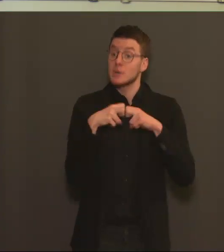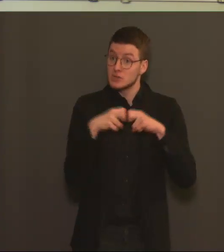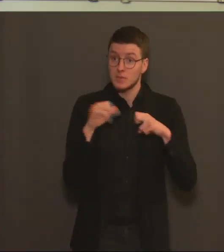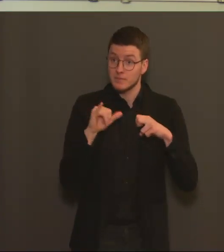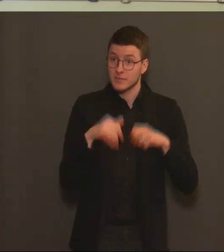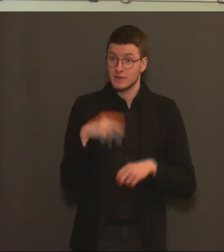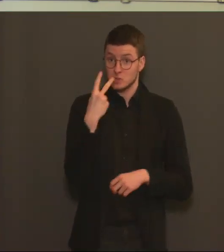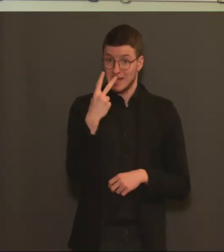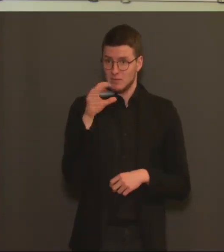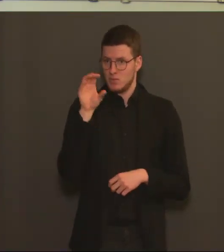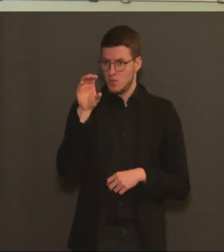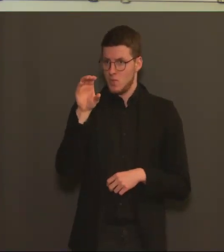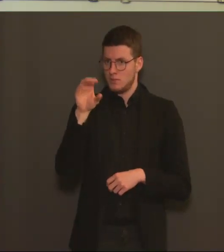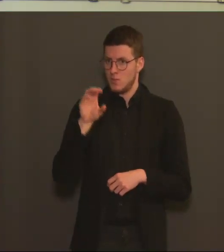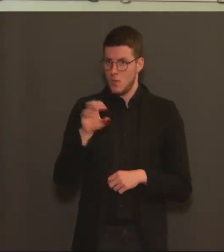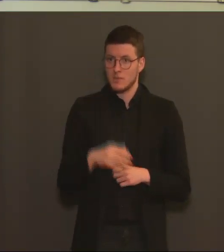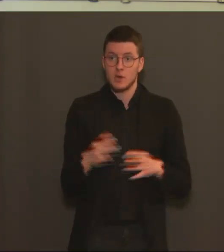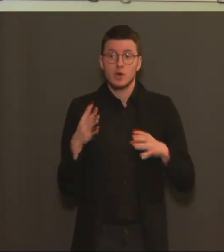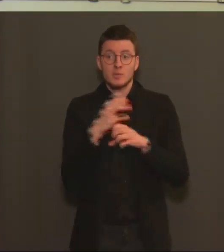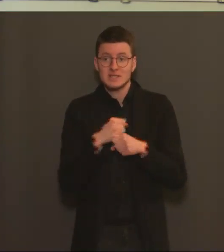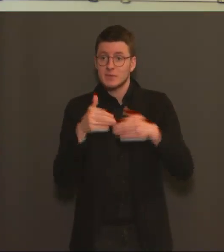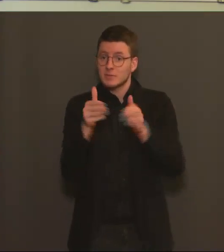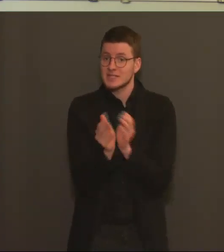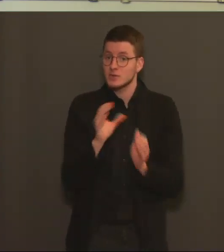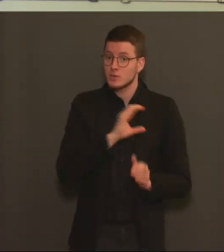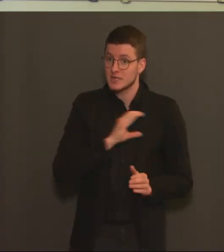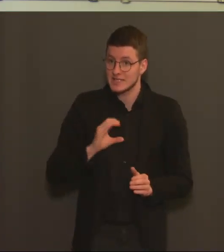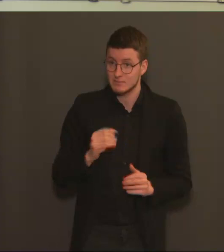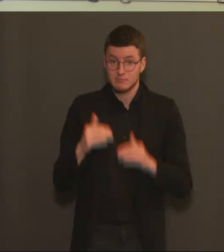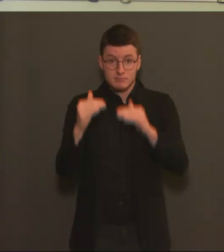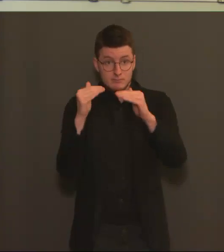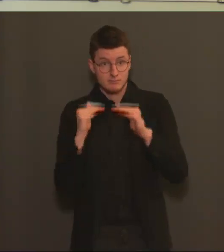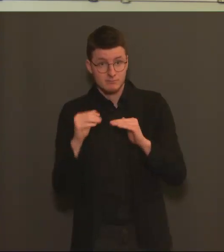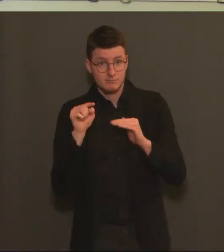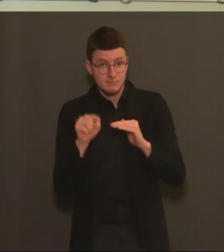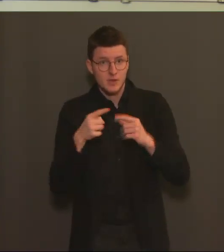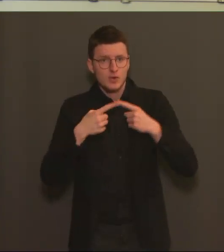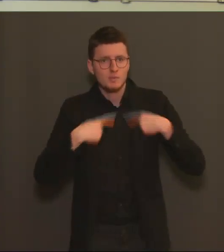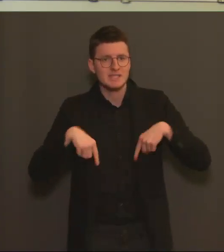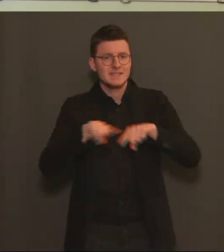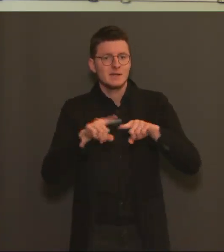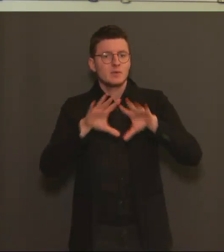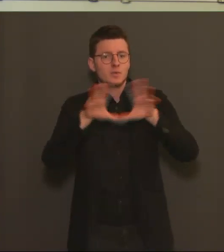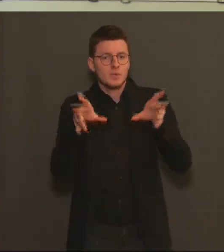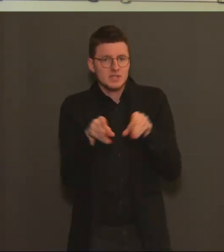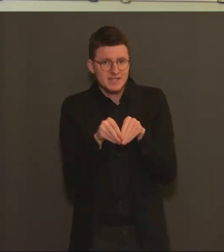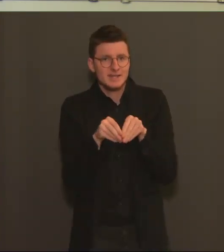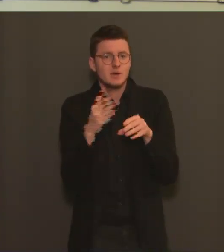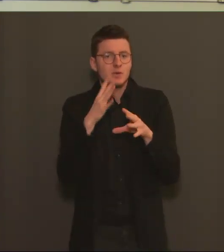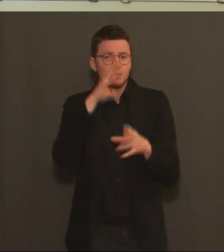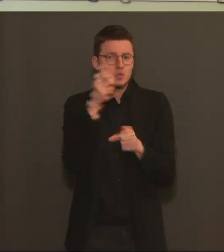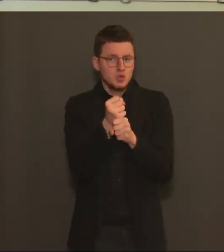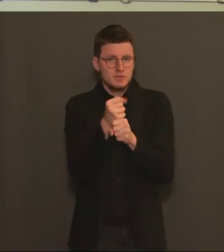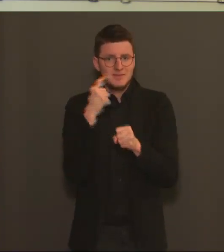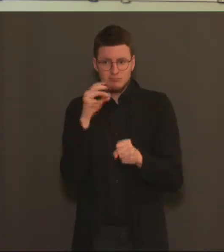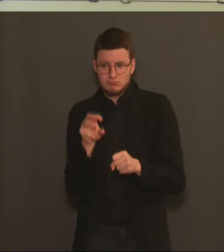vanuit Gemeenschappelijke Gemeenschapscommissie en Commission Communautaire Commune en voor de Duitsstalige gemeenschap